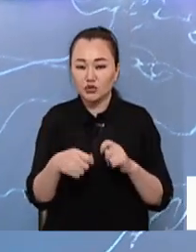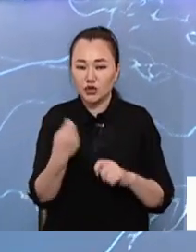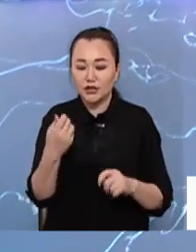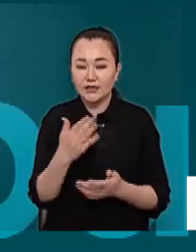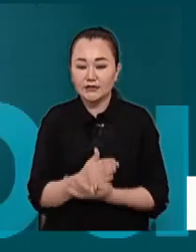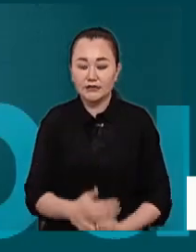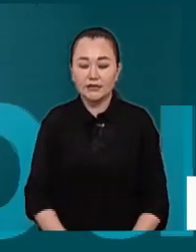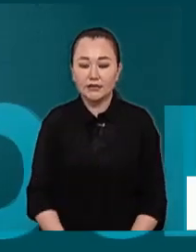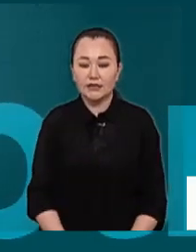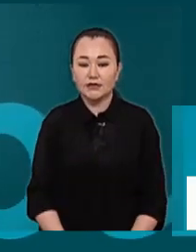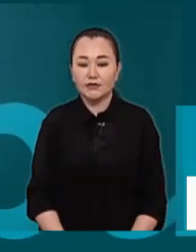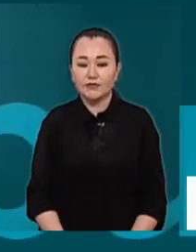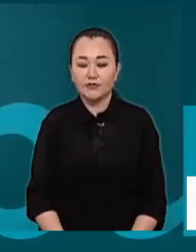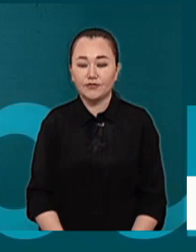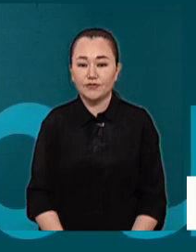нарушениями.